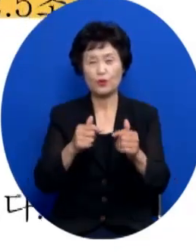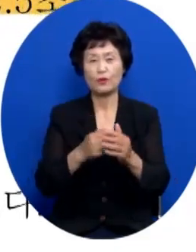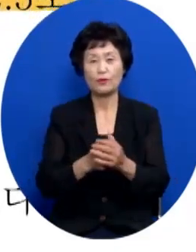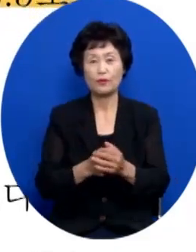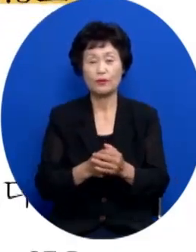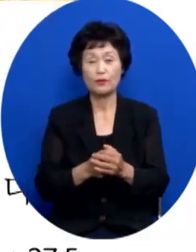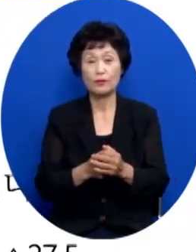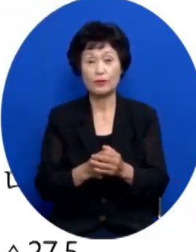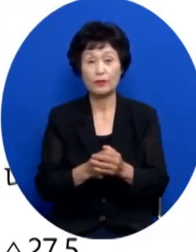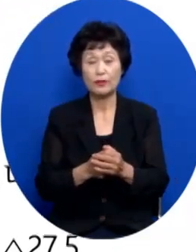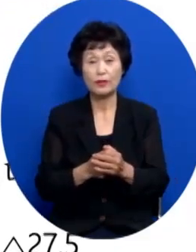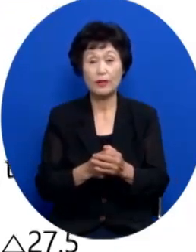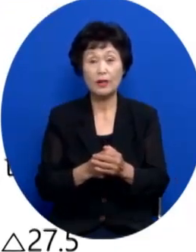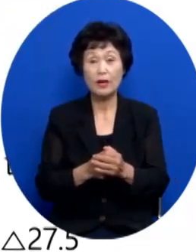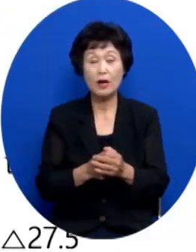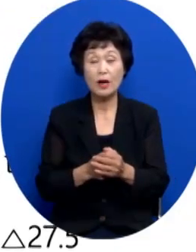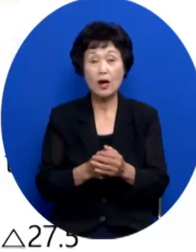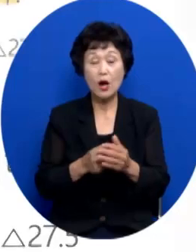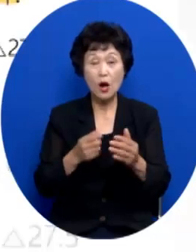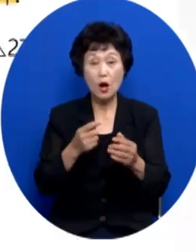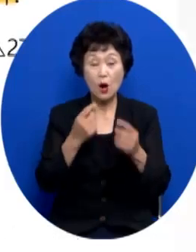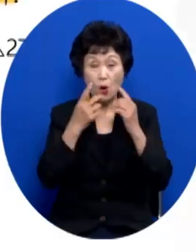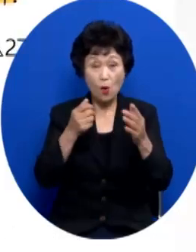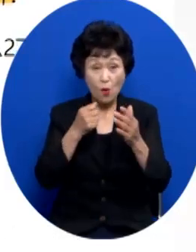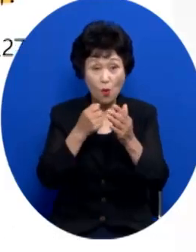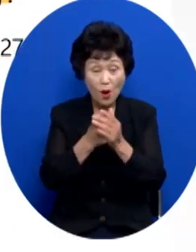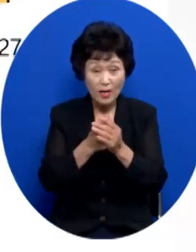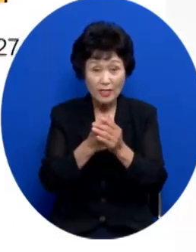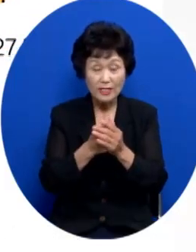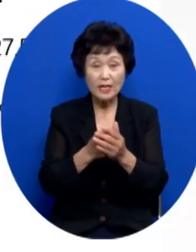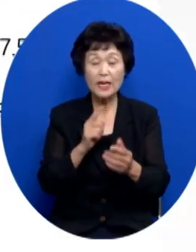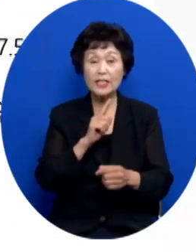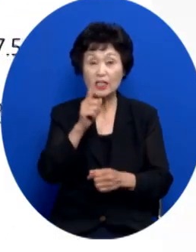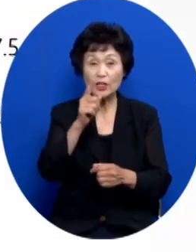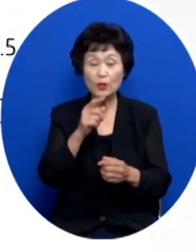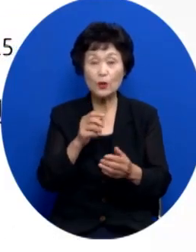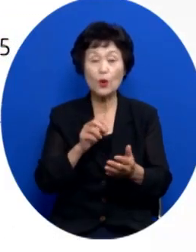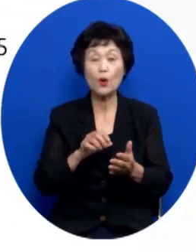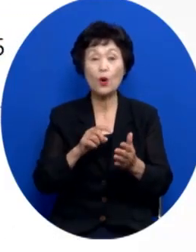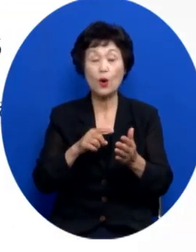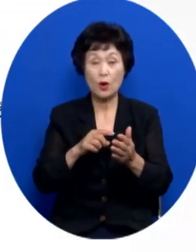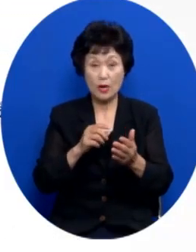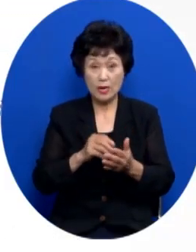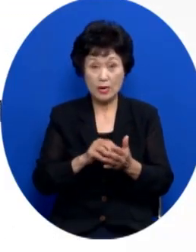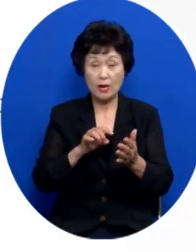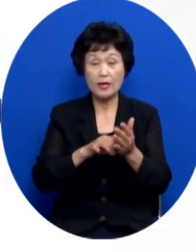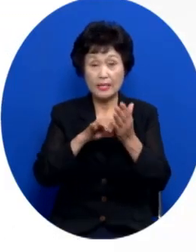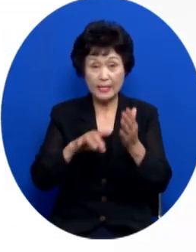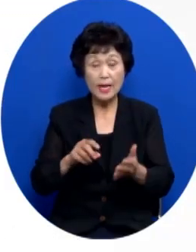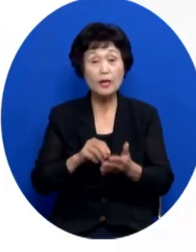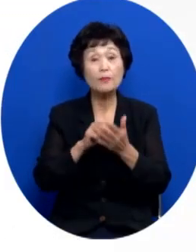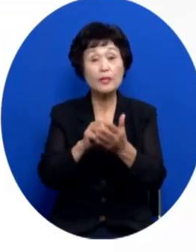나타났습니다. 기재부는 확정신고 납부세액의 증가로 종합소득세가 증가했지만 부동산 거래